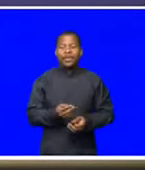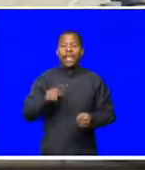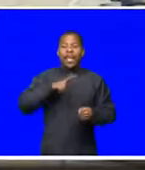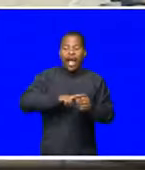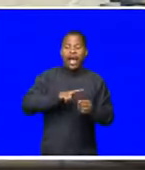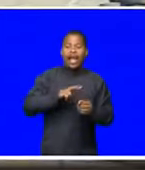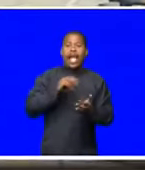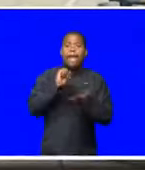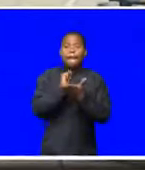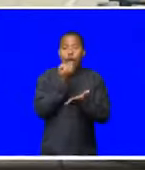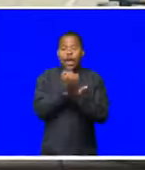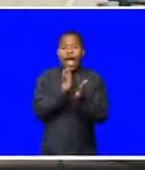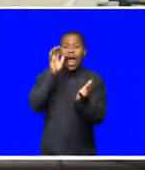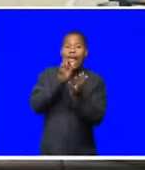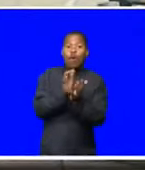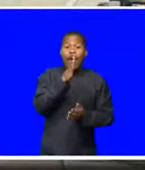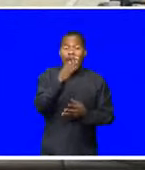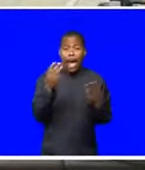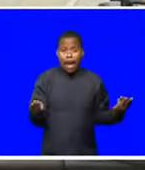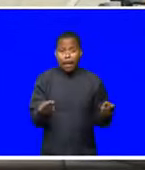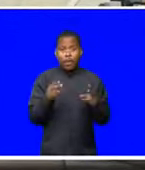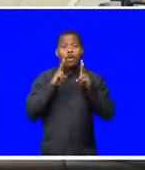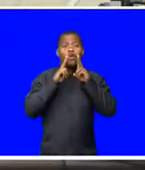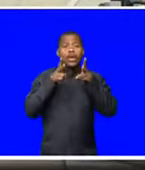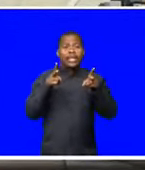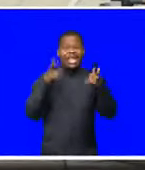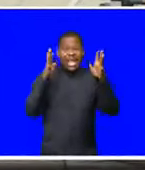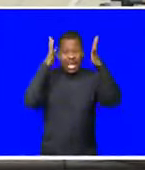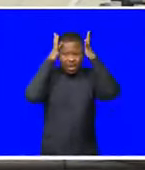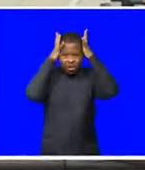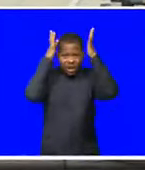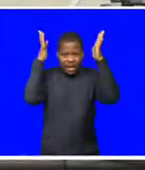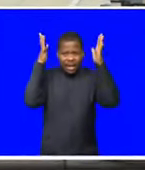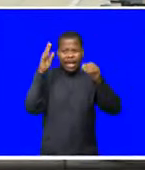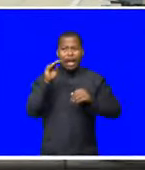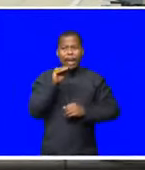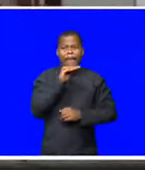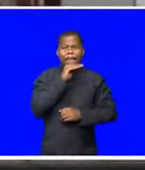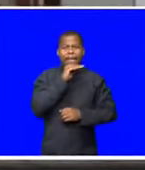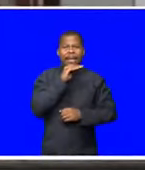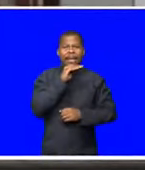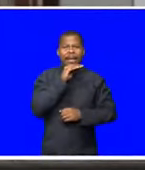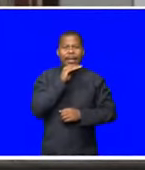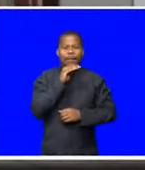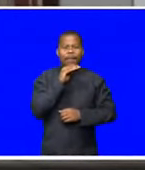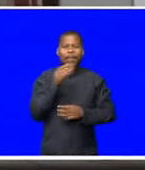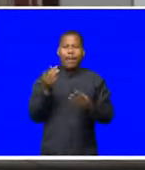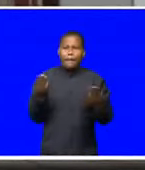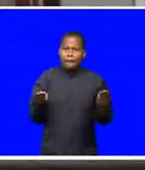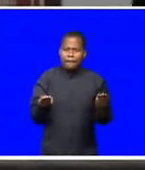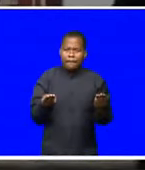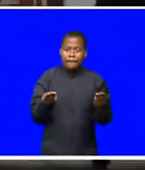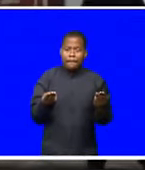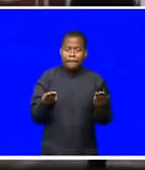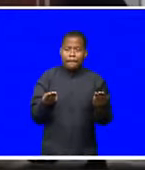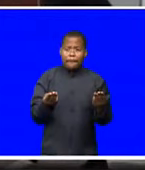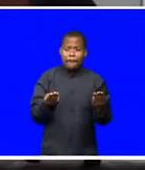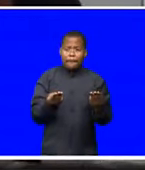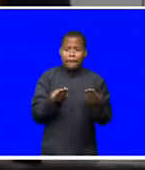lalabangena eSwatini kutholakele ukuthi bekungawa inyalithi iviwe nguwonke wonke njengoba bekukhala